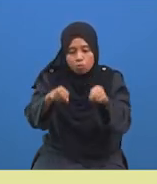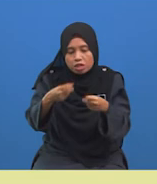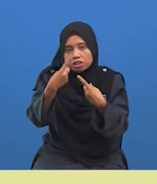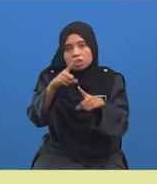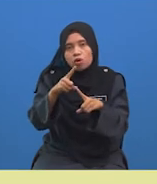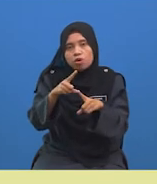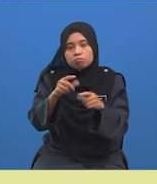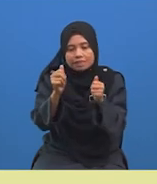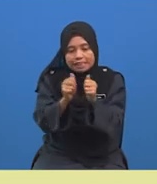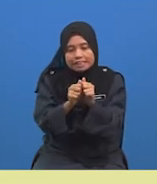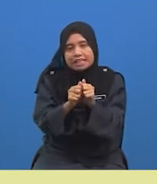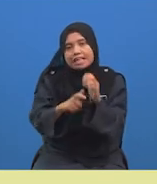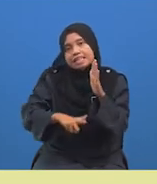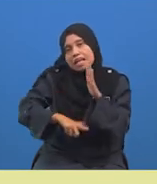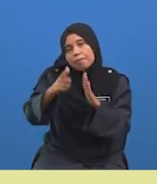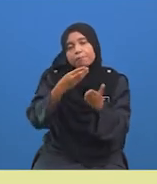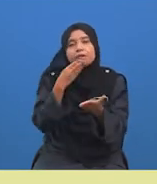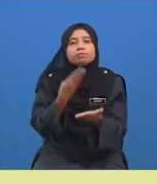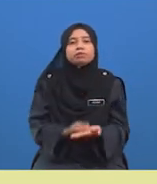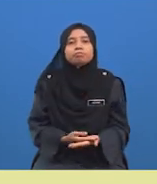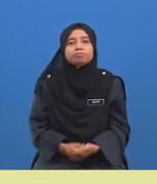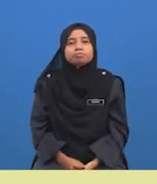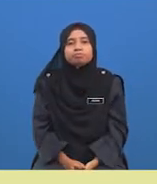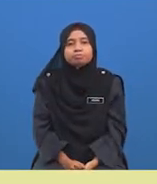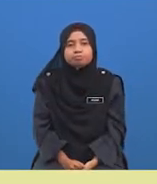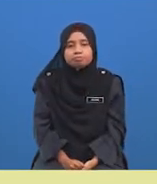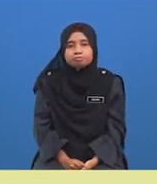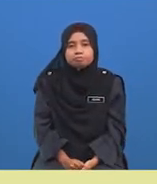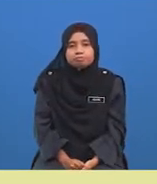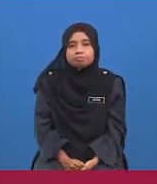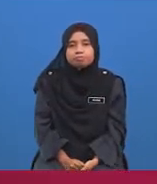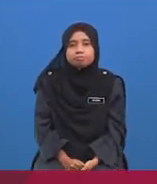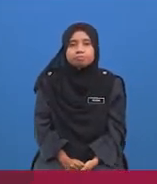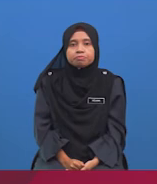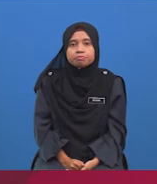boleh menjawab dengan lebih baik.